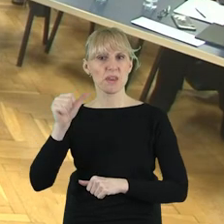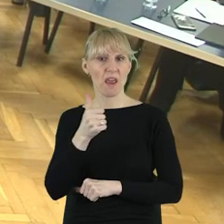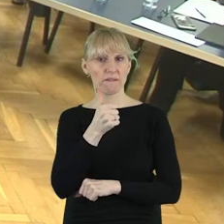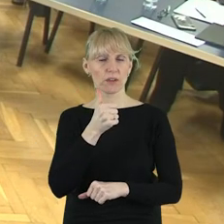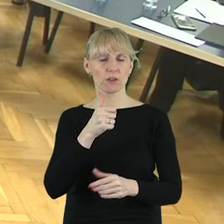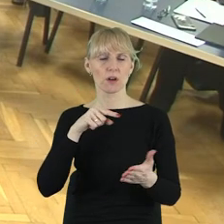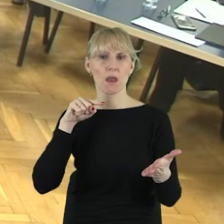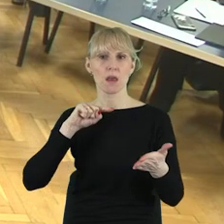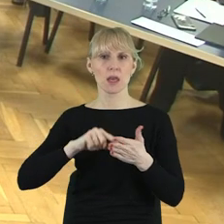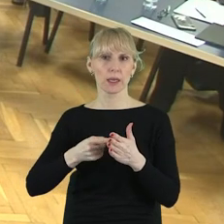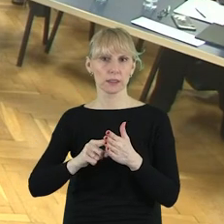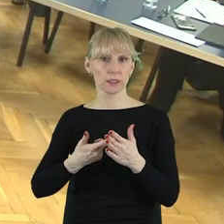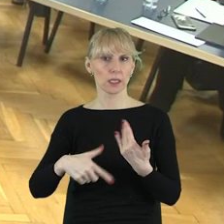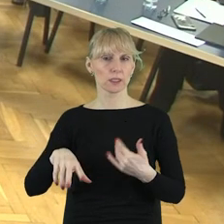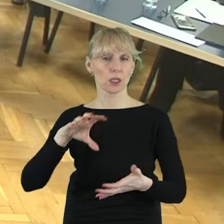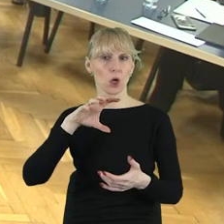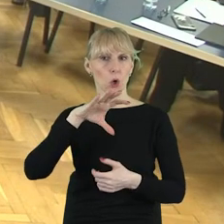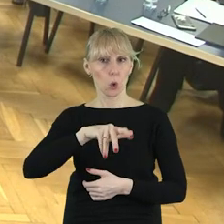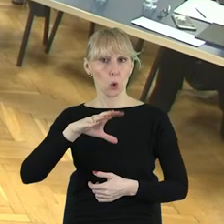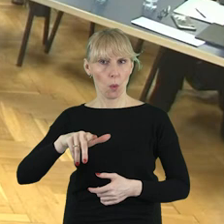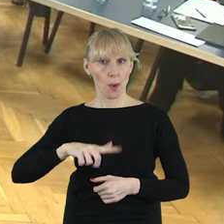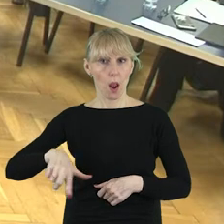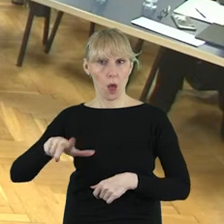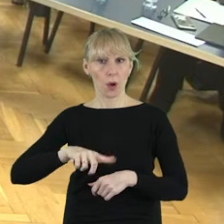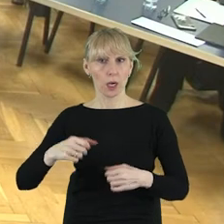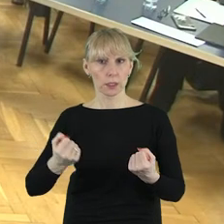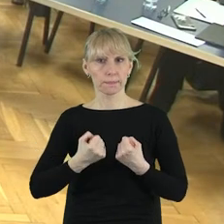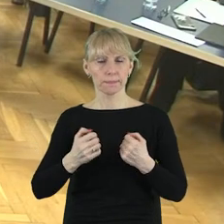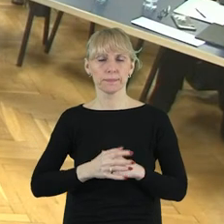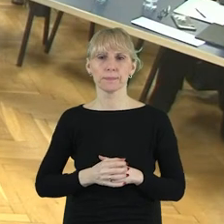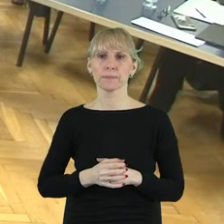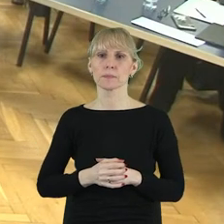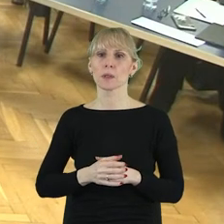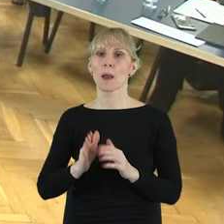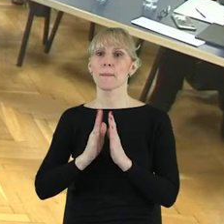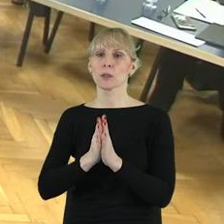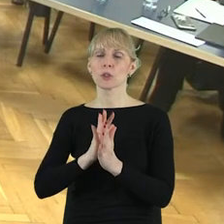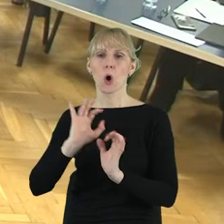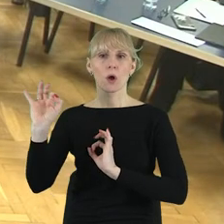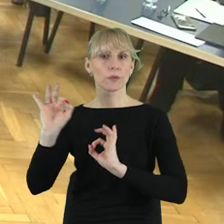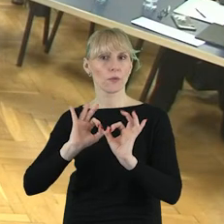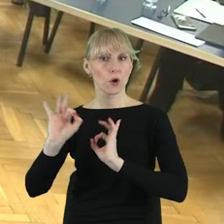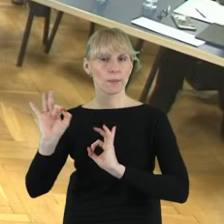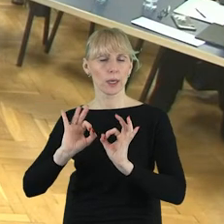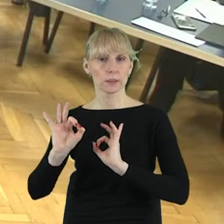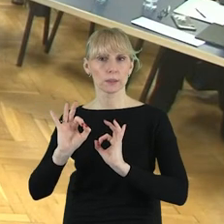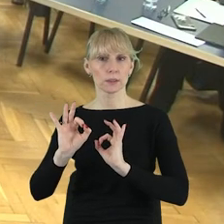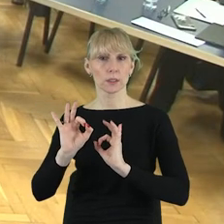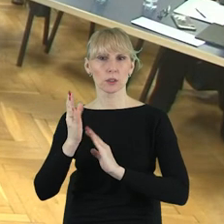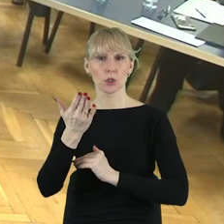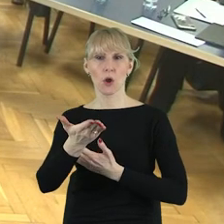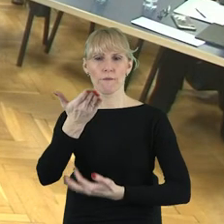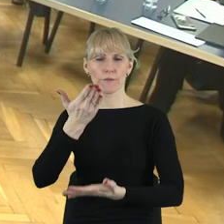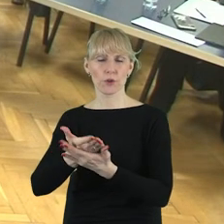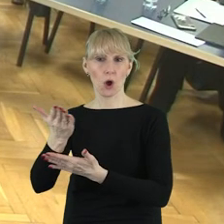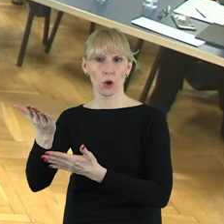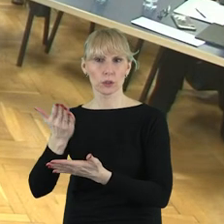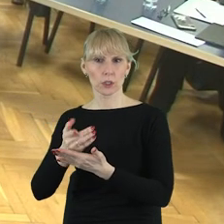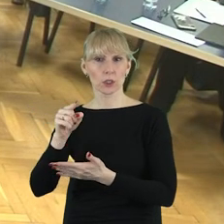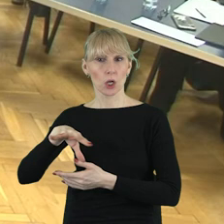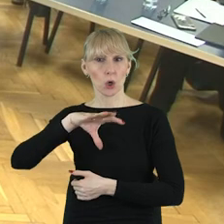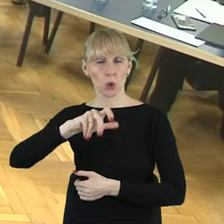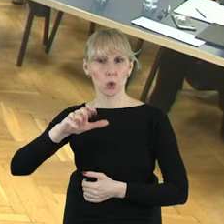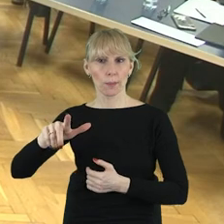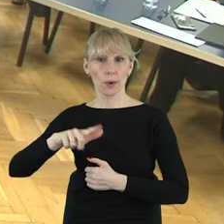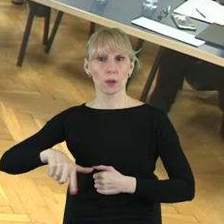pierwszej rejestracji tych lokalnych grup działania. Proszę o informację, czy wnioski przez